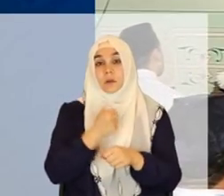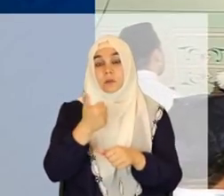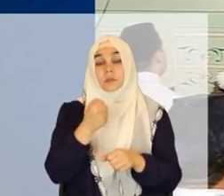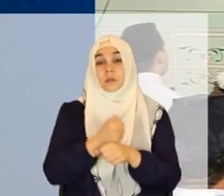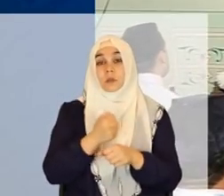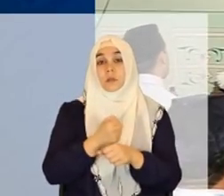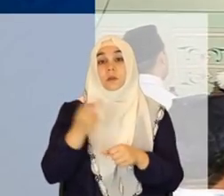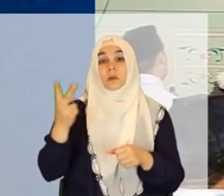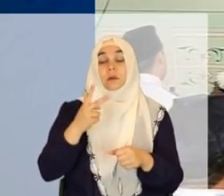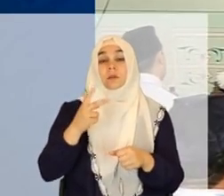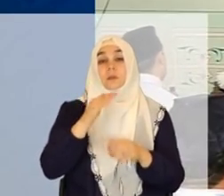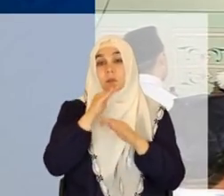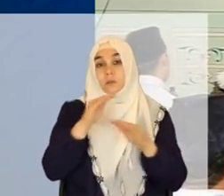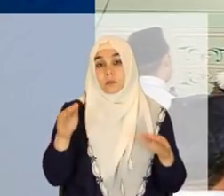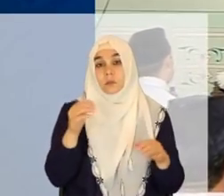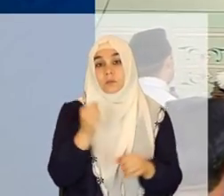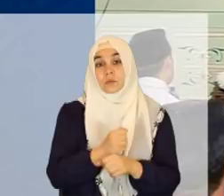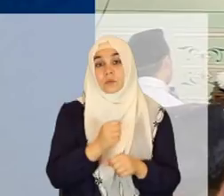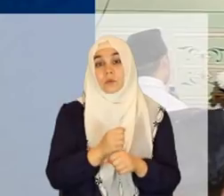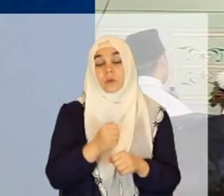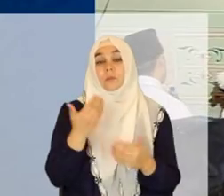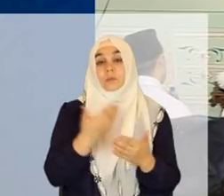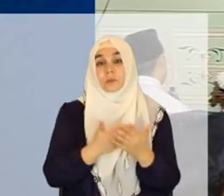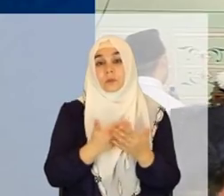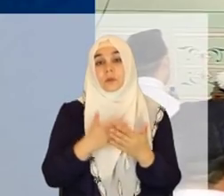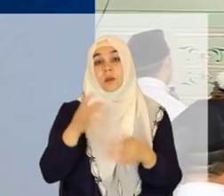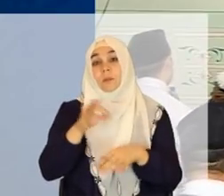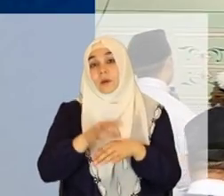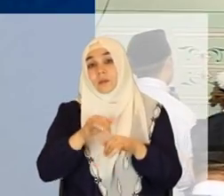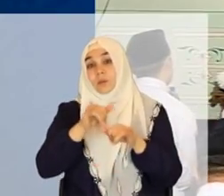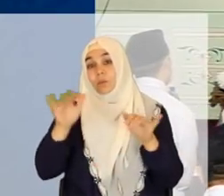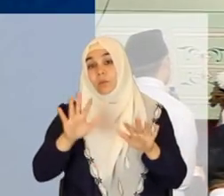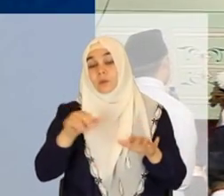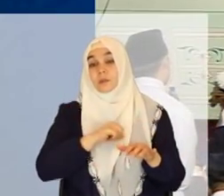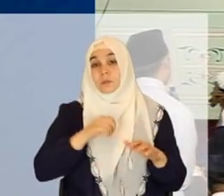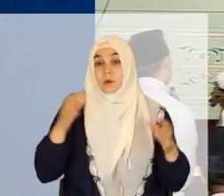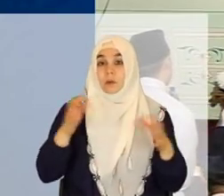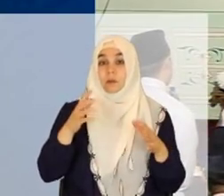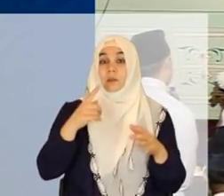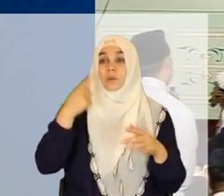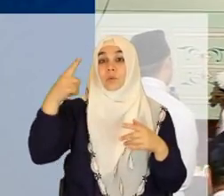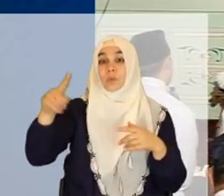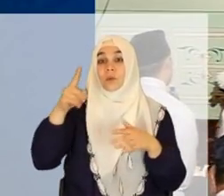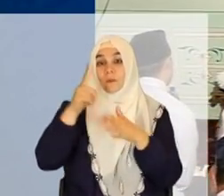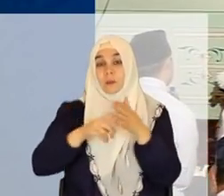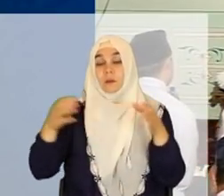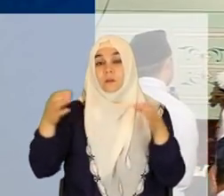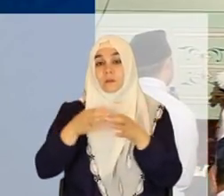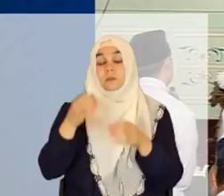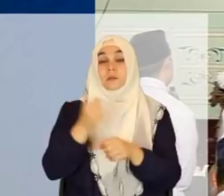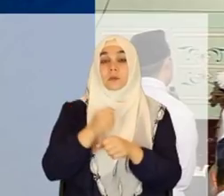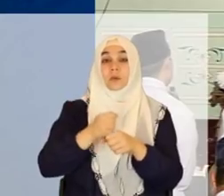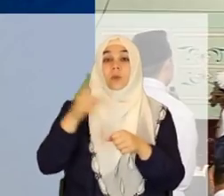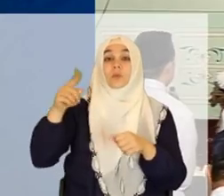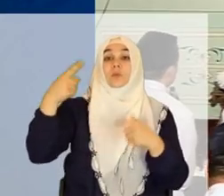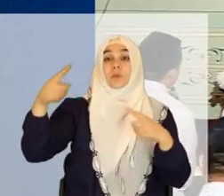yo'lida hamkorlik qiladi. Tinchlik uchun, misol uchun qandaydir kasallik tarqab ketgan, shuni oldini olish uchun, qaysidir bir